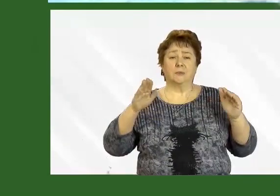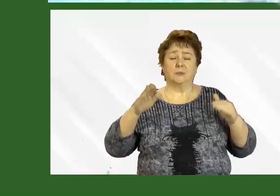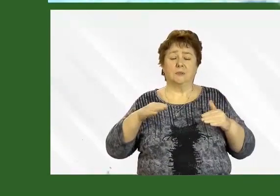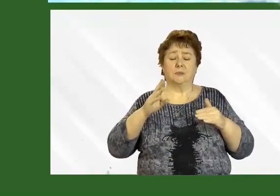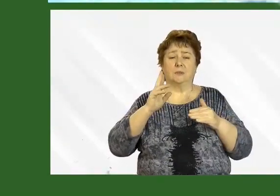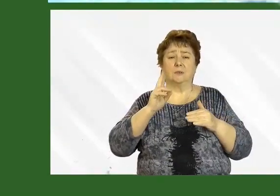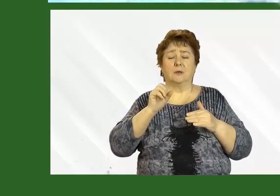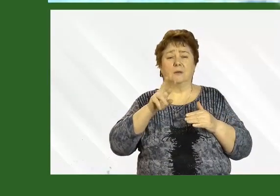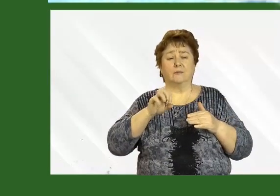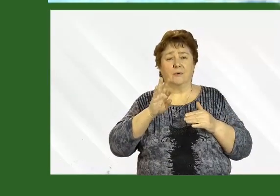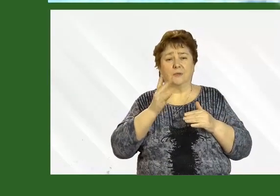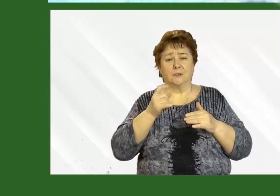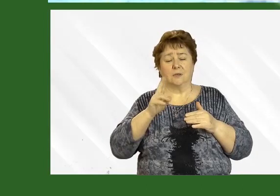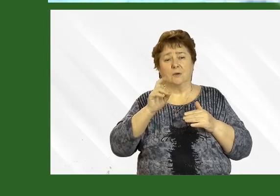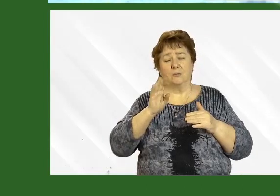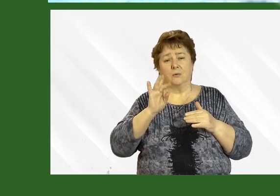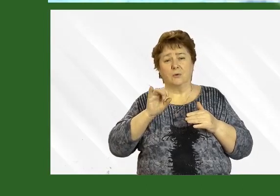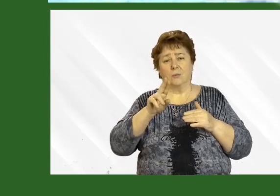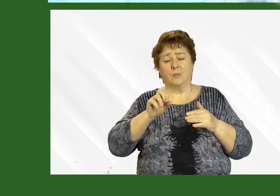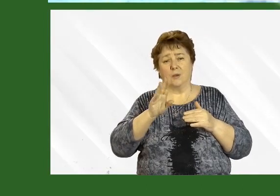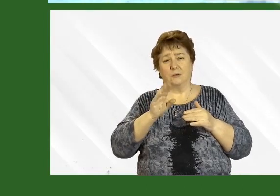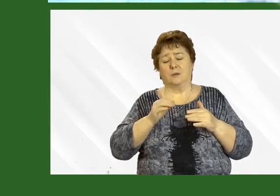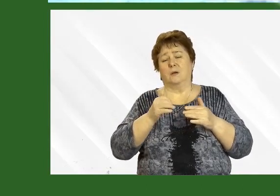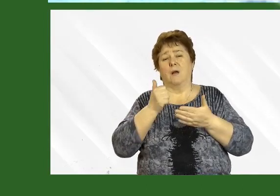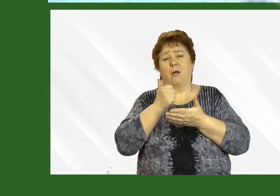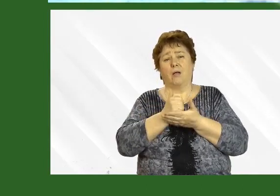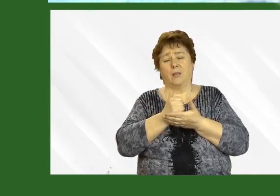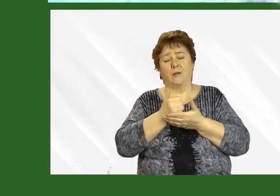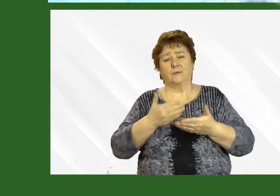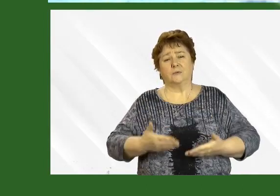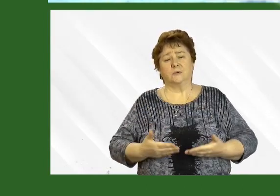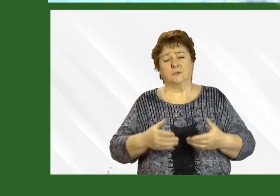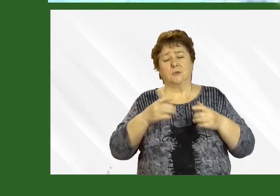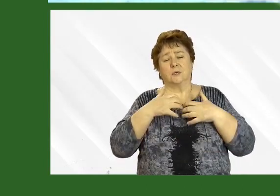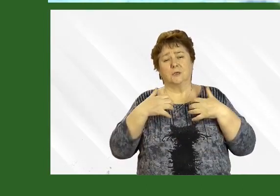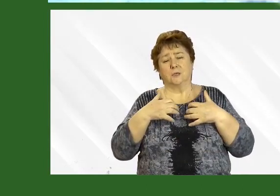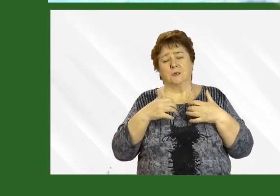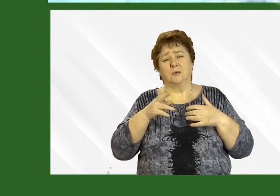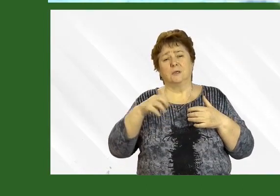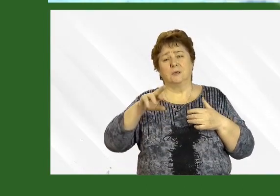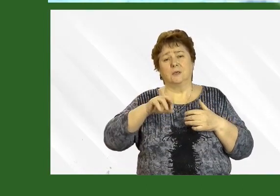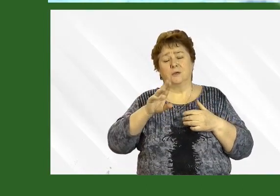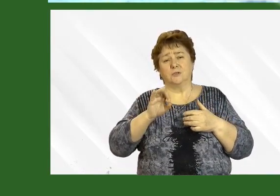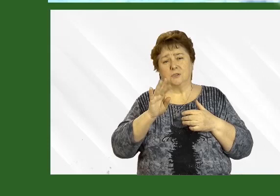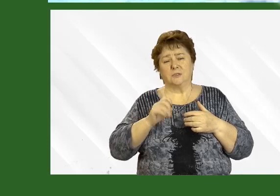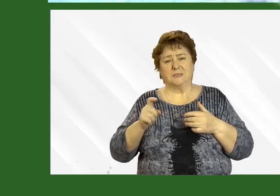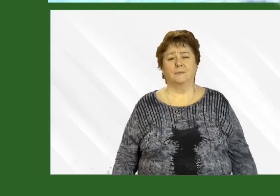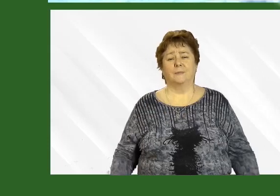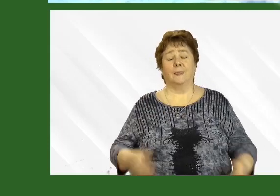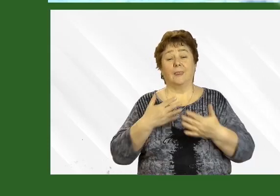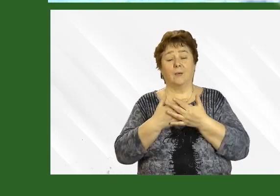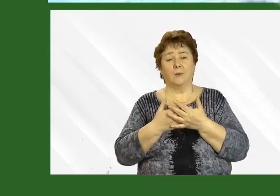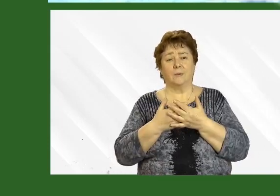калифорнийская куропатка основные обитатели пусты ящерицы и змеи